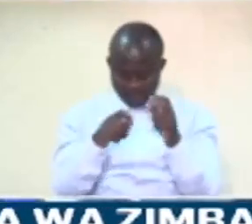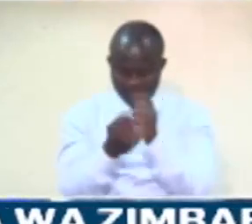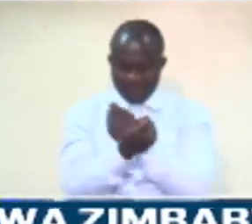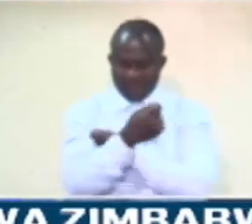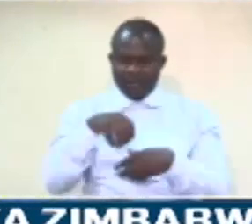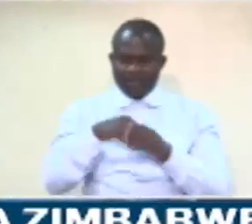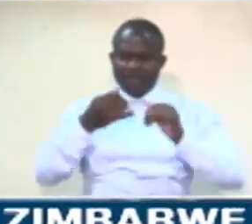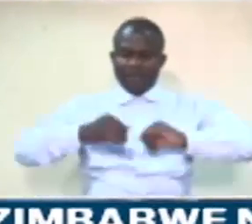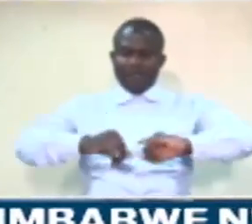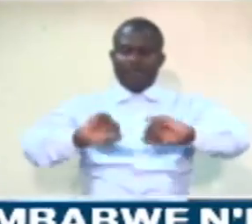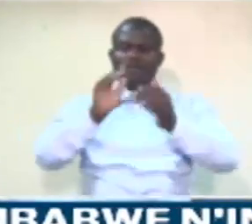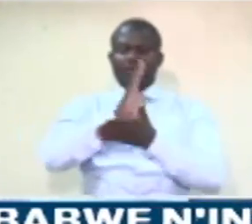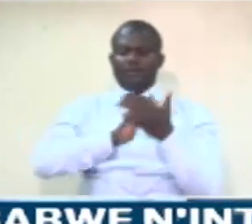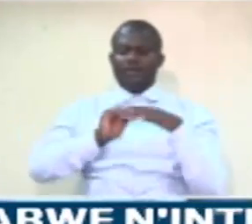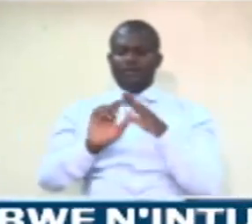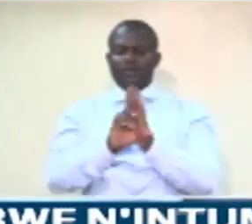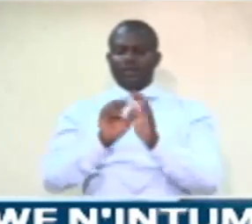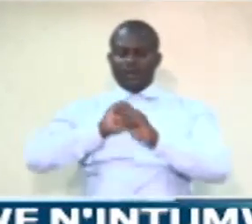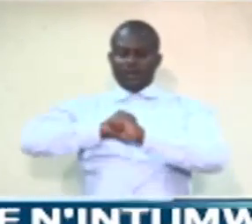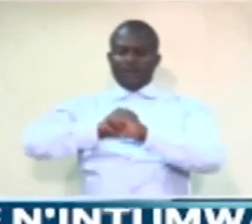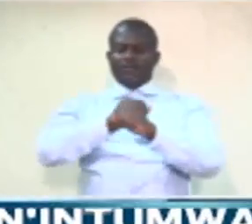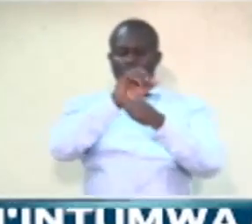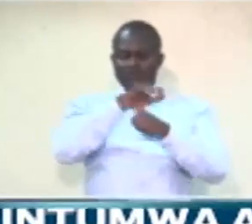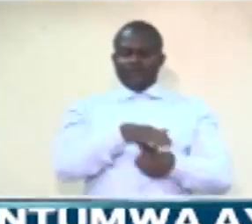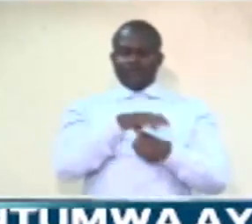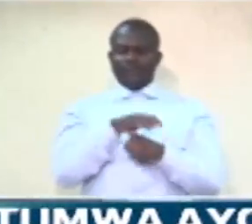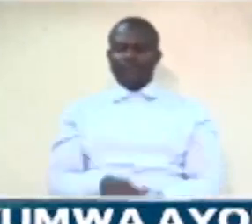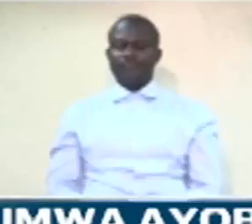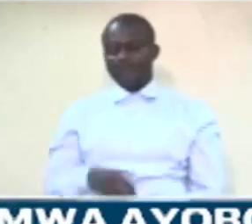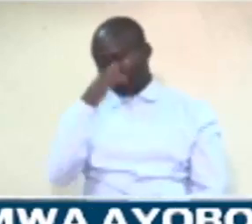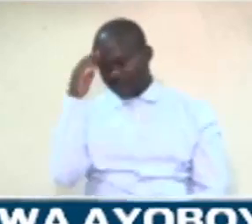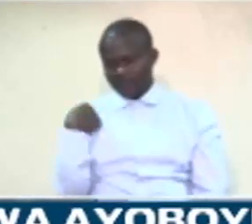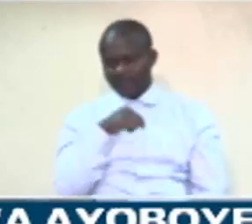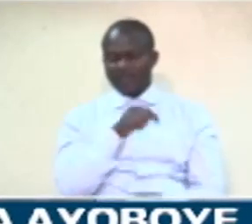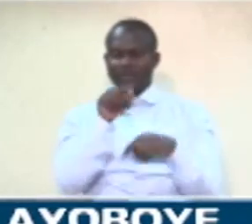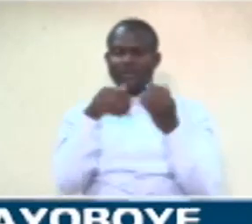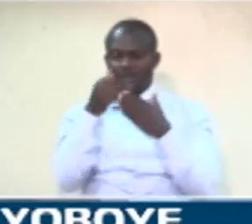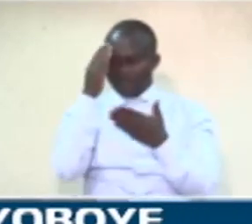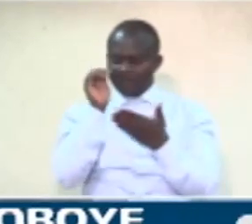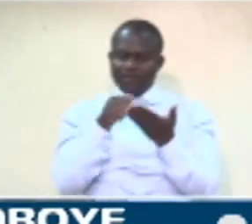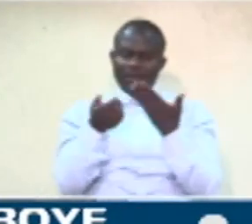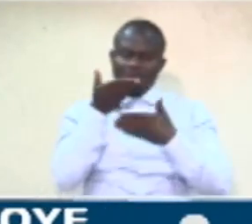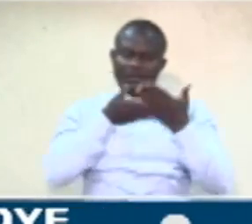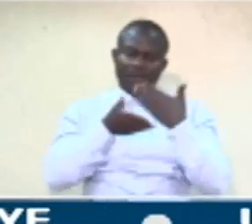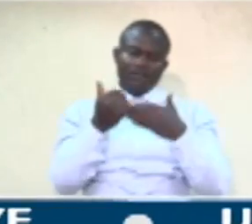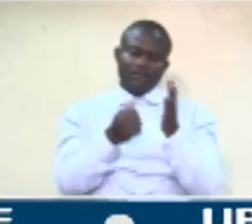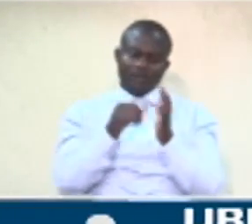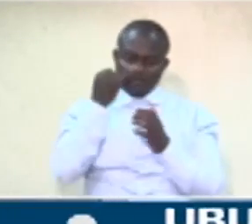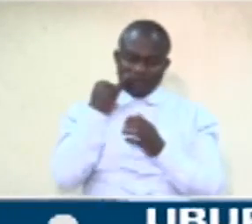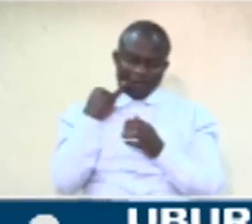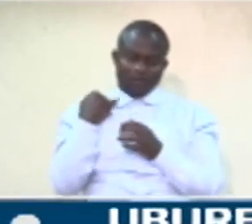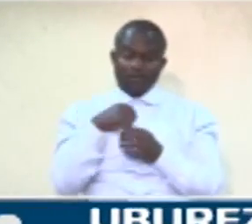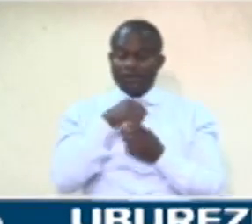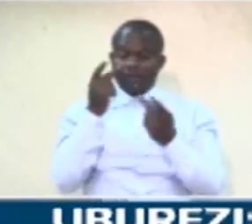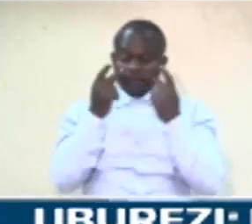mu ishyirwa mu bikorwa ryamwe mu mategeko arengera uwahohotewe. Niyo mpamvu twaje kugira ngo tukiganireho, ni ikibazo kandi twumva